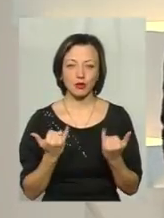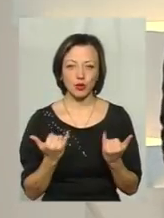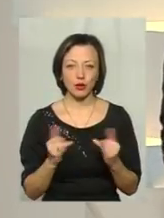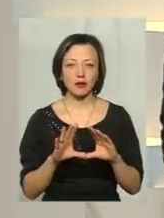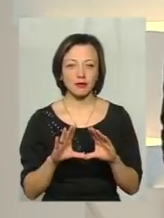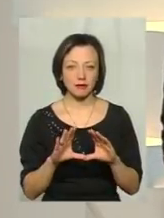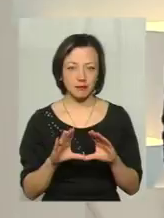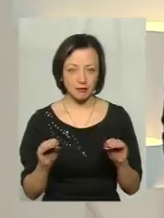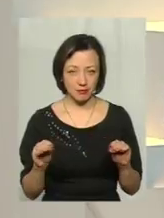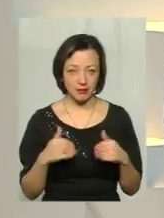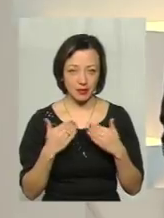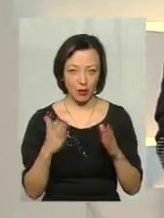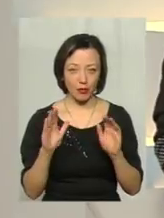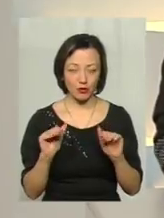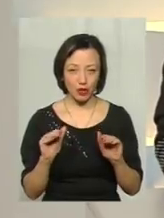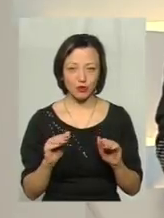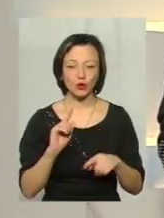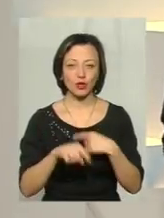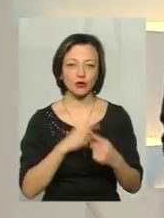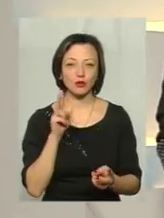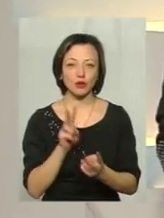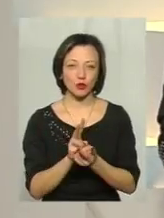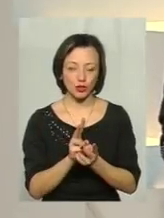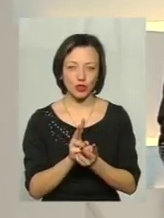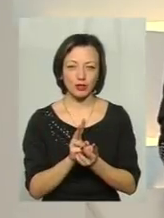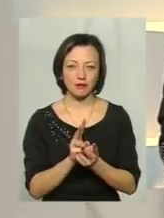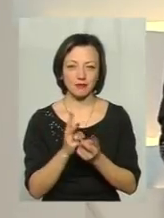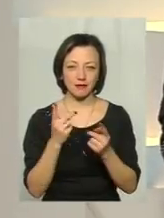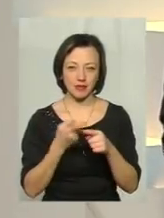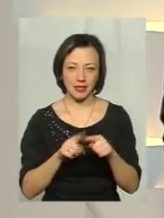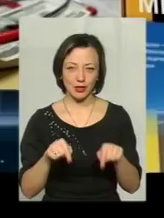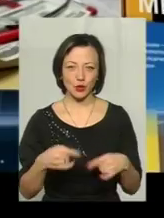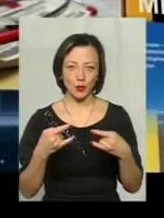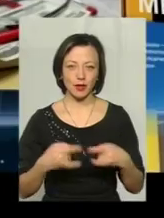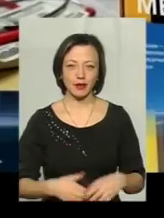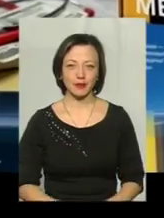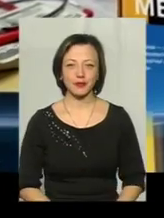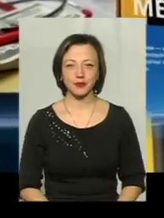сьогодні я з вами прощаюся. До наступних зустрічей у цій студії.